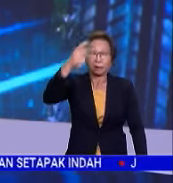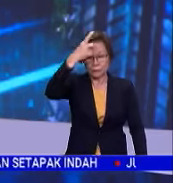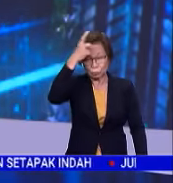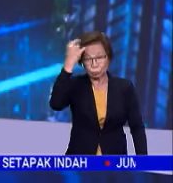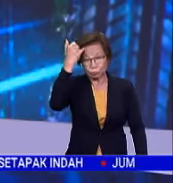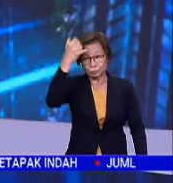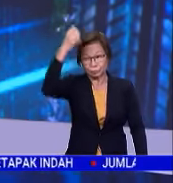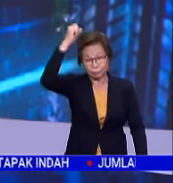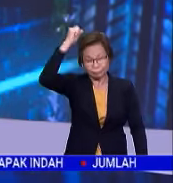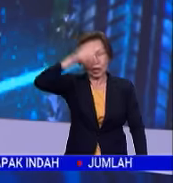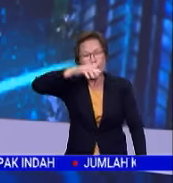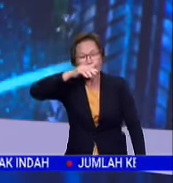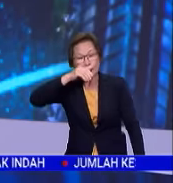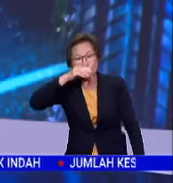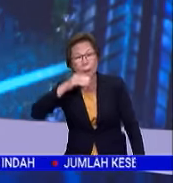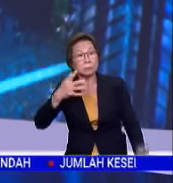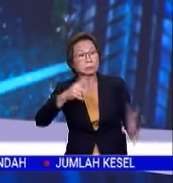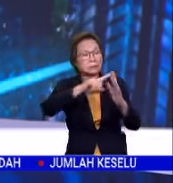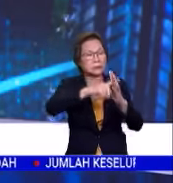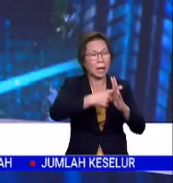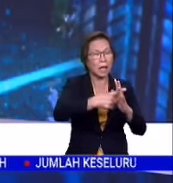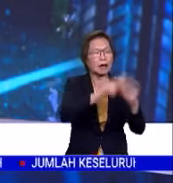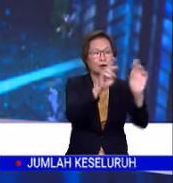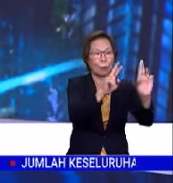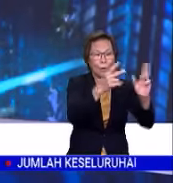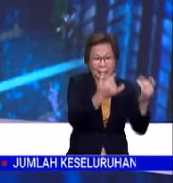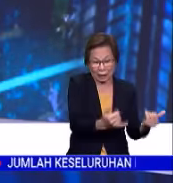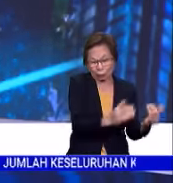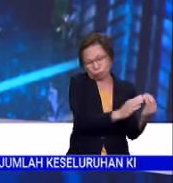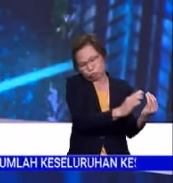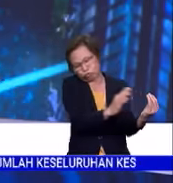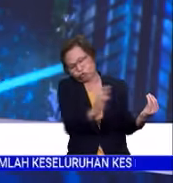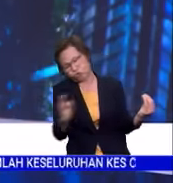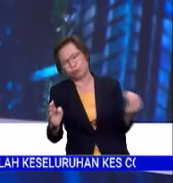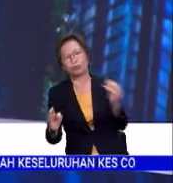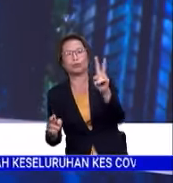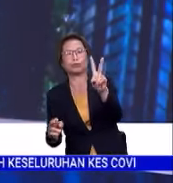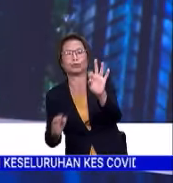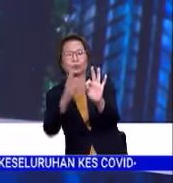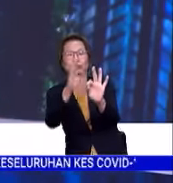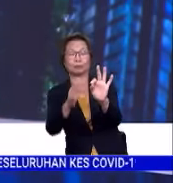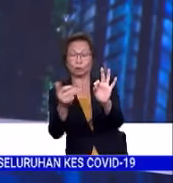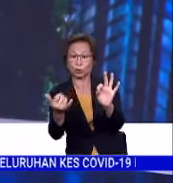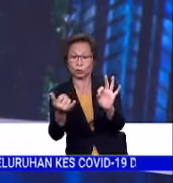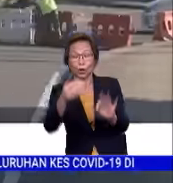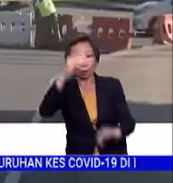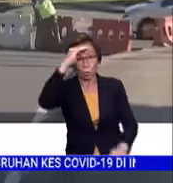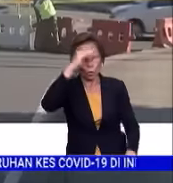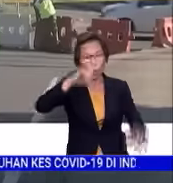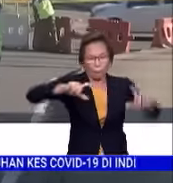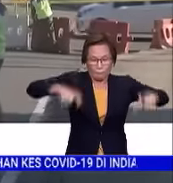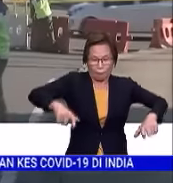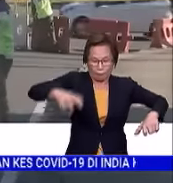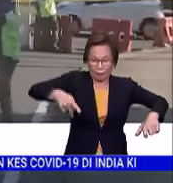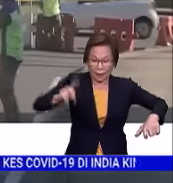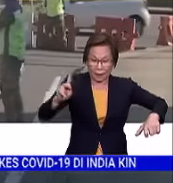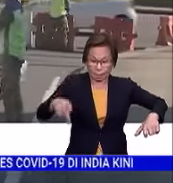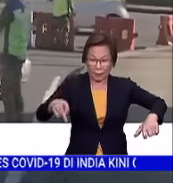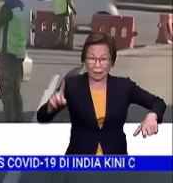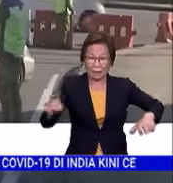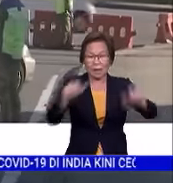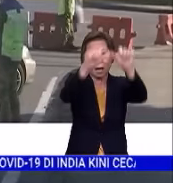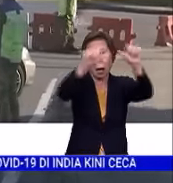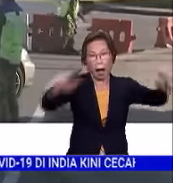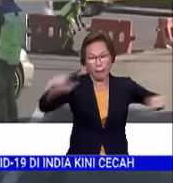Seri Ismail Sabri Yaakob, ia berkuat kuasa Rabu ini sehingga 29 Jun. Di Johor, PKPD dikuatkuasakan di